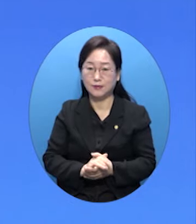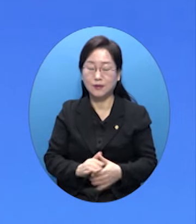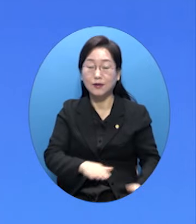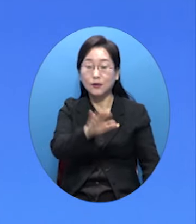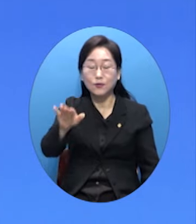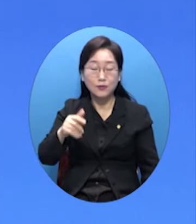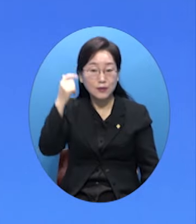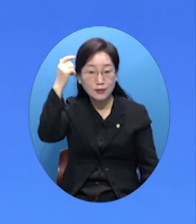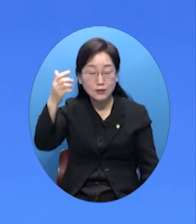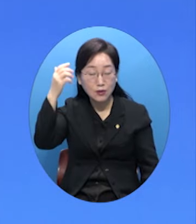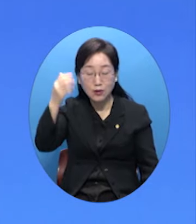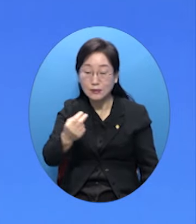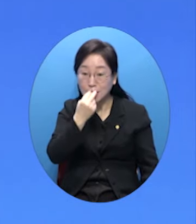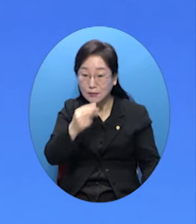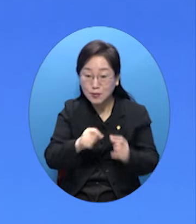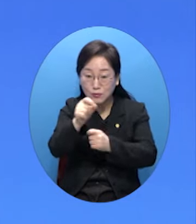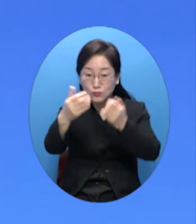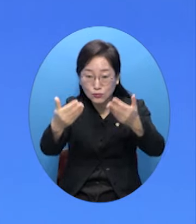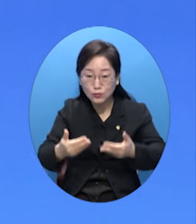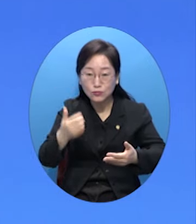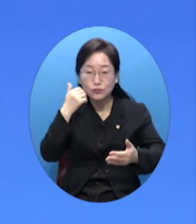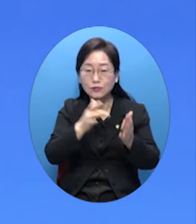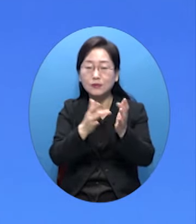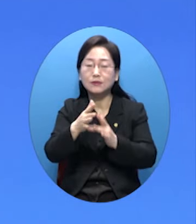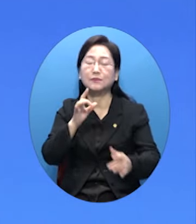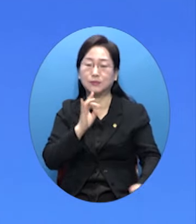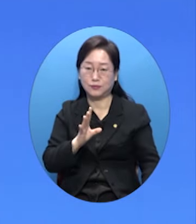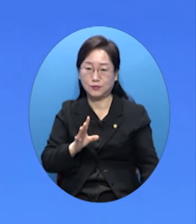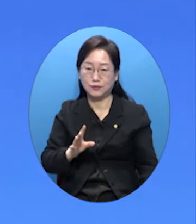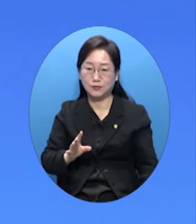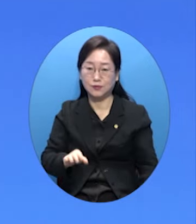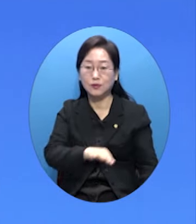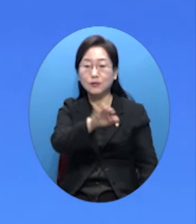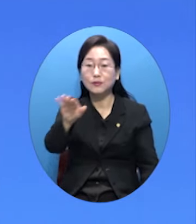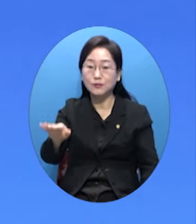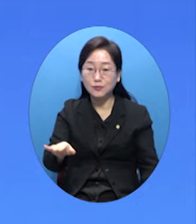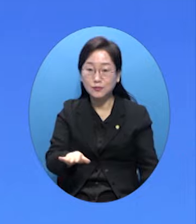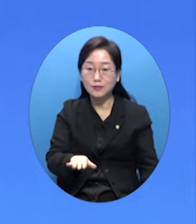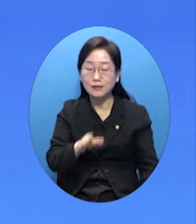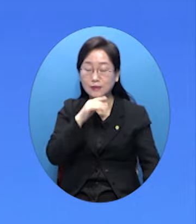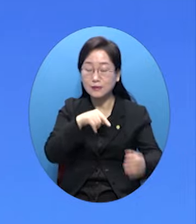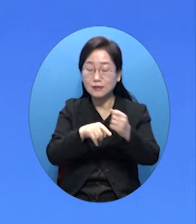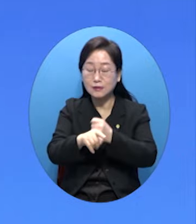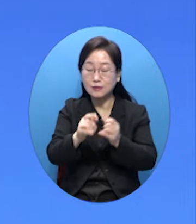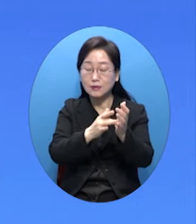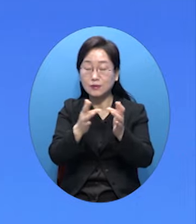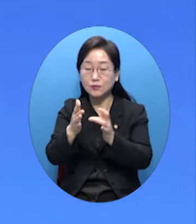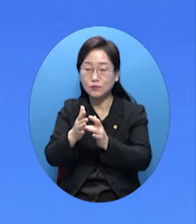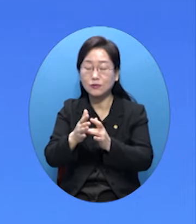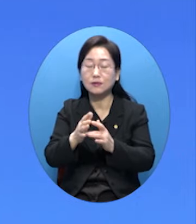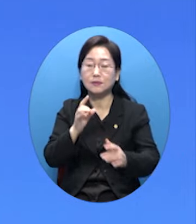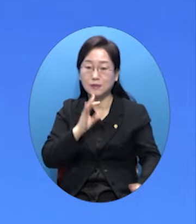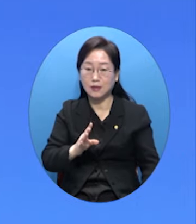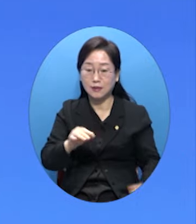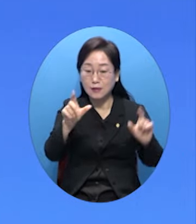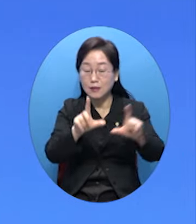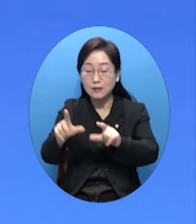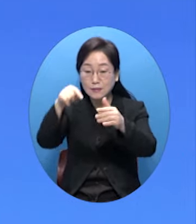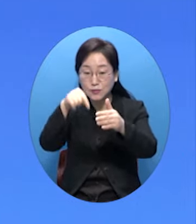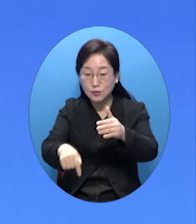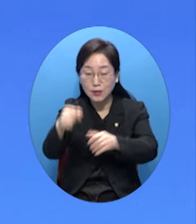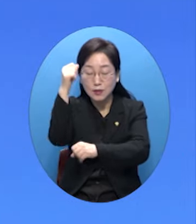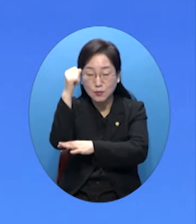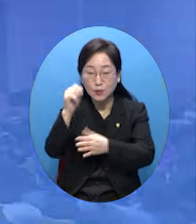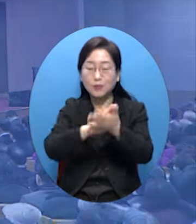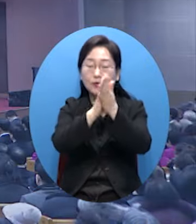우리의 영생을 주실 분도 예수님밖에 없습니다. 그래서 우리가 진리가 되신 예수를 만날 때 우리 삶에 근본적인 변화가